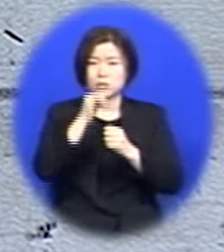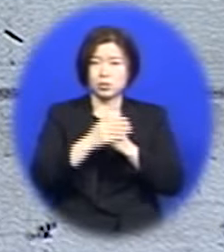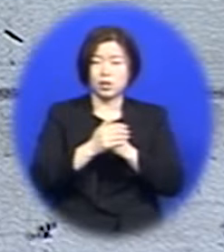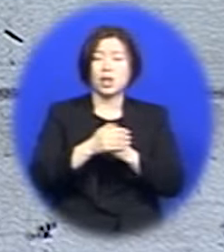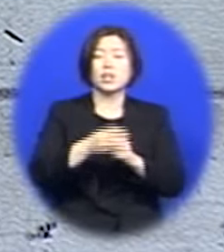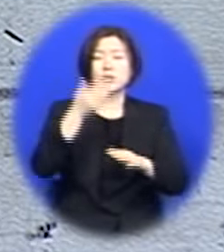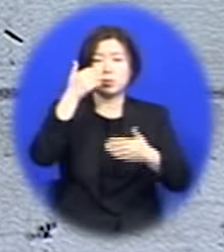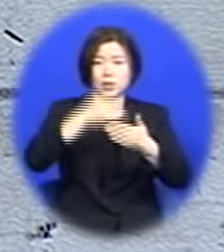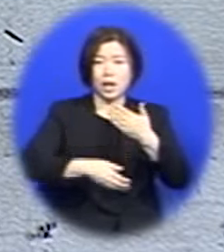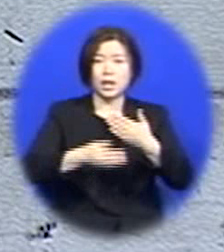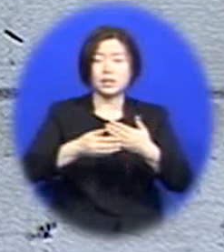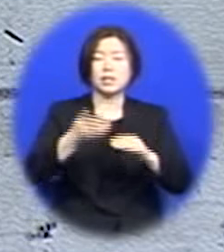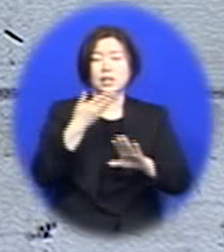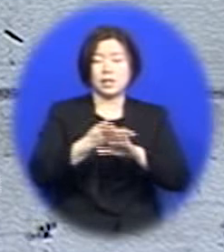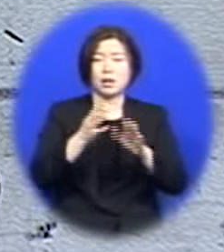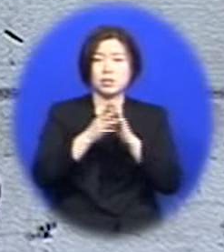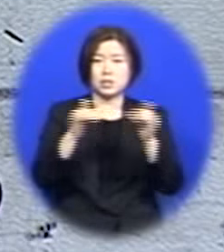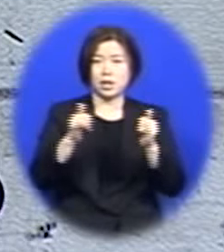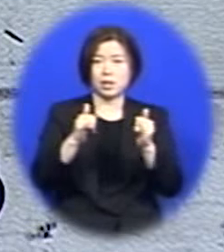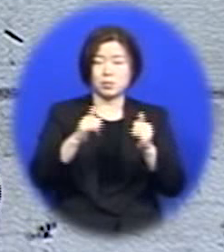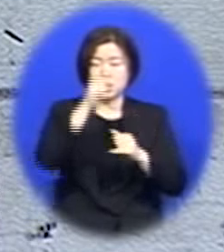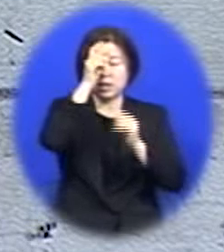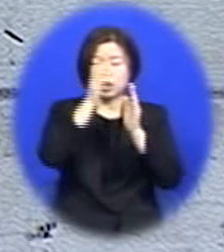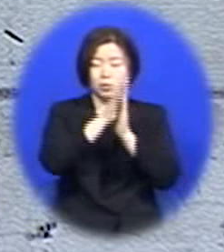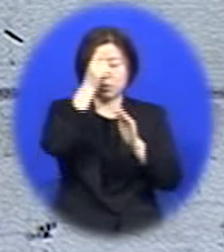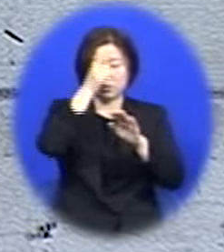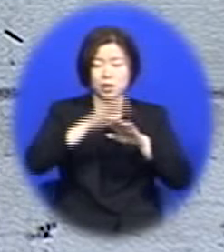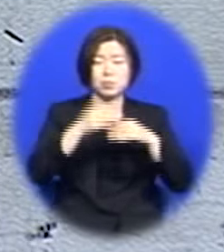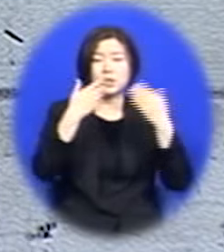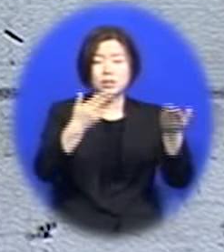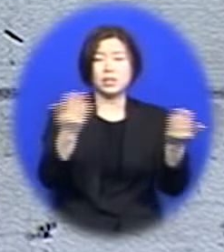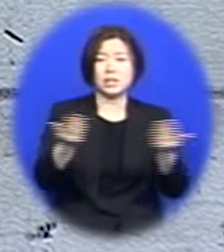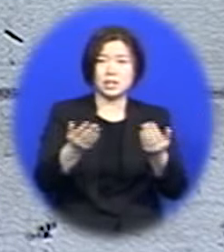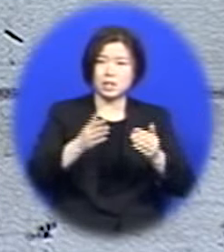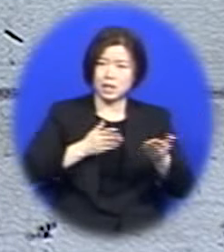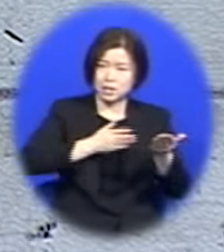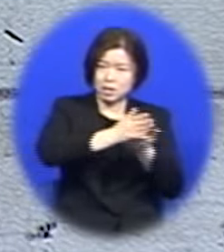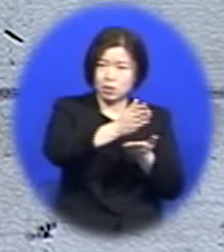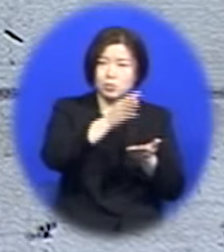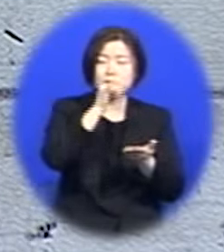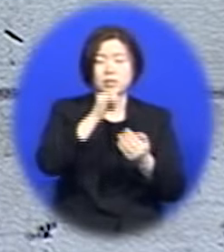전무합니다. 원칙은 싸우지 말자는